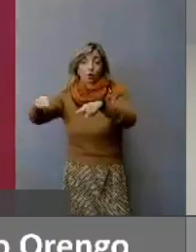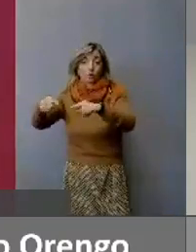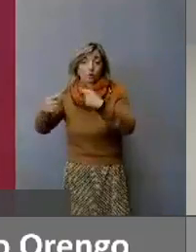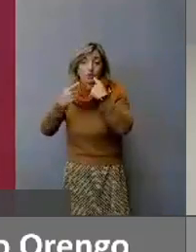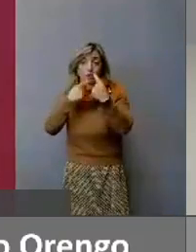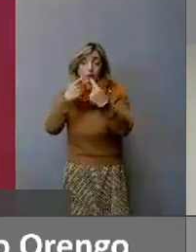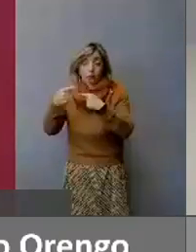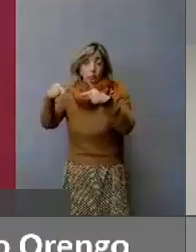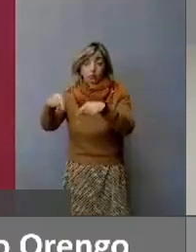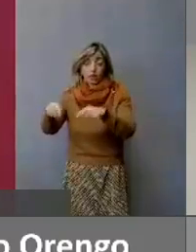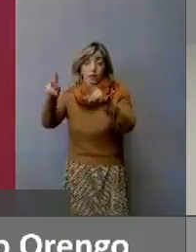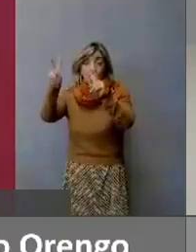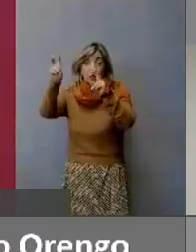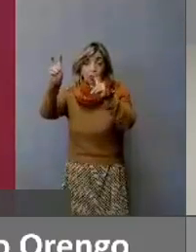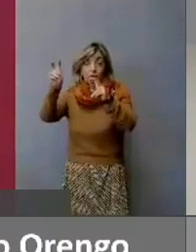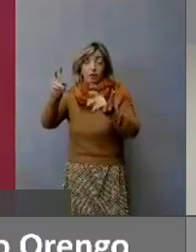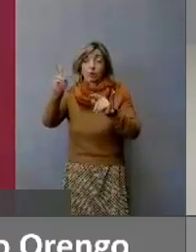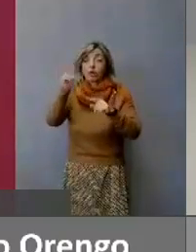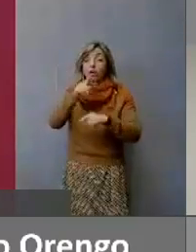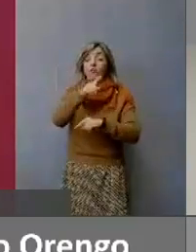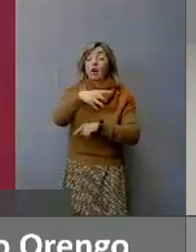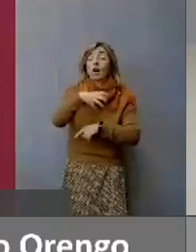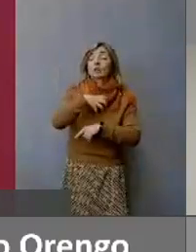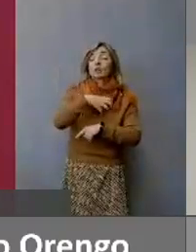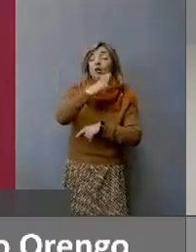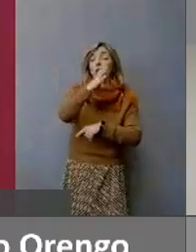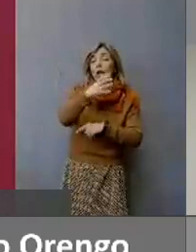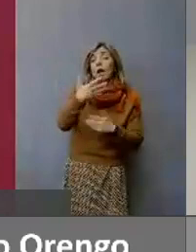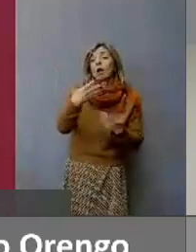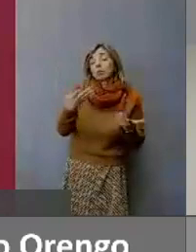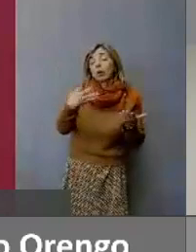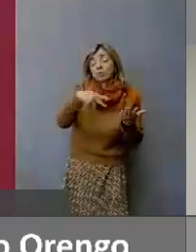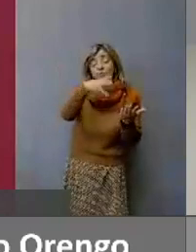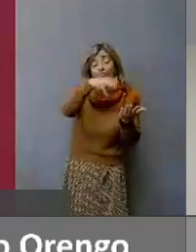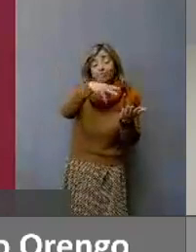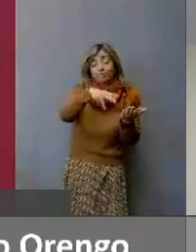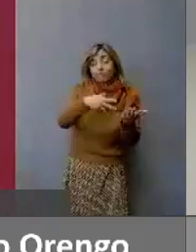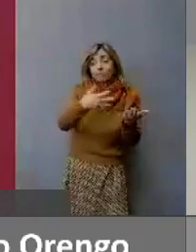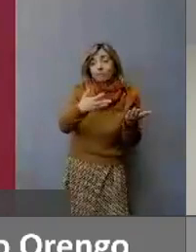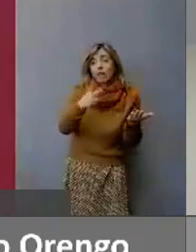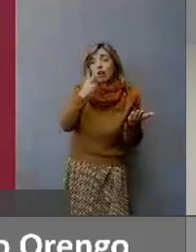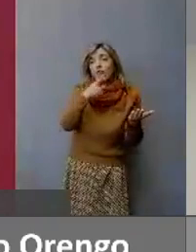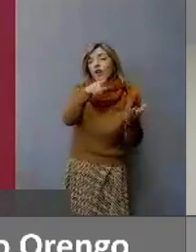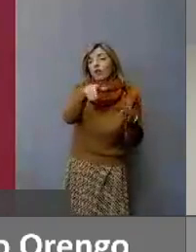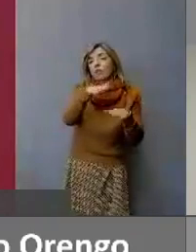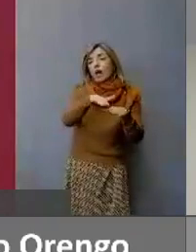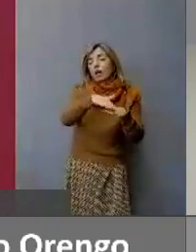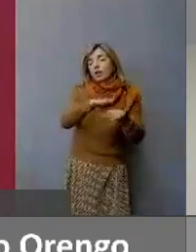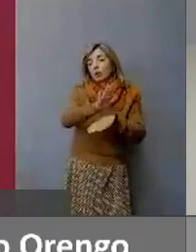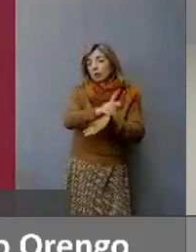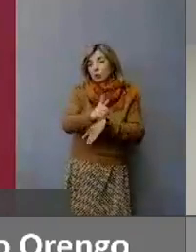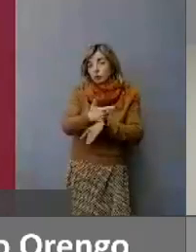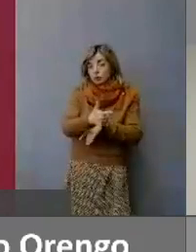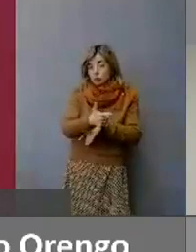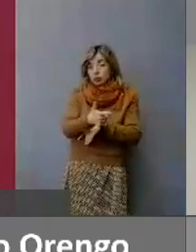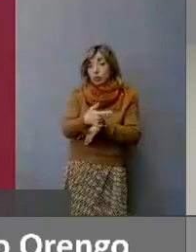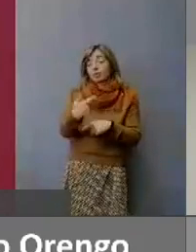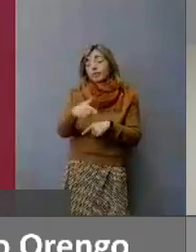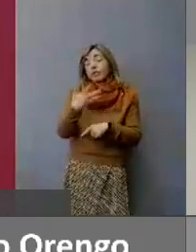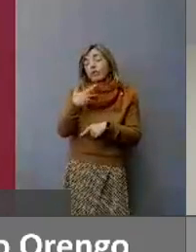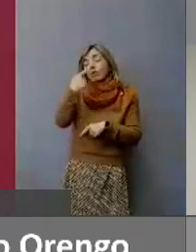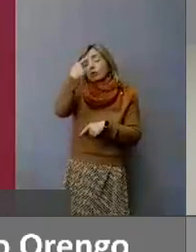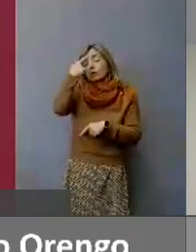un qualche cosa che invece va che sarebbe piaciuto un po più di contraddittorio dal punto di vista anche nel merito di quello che ho chiesto perché il